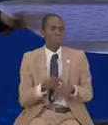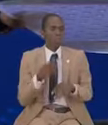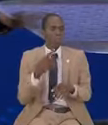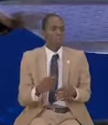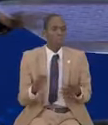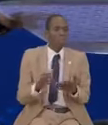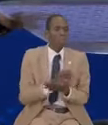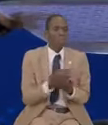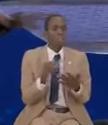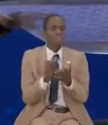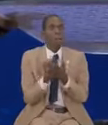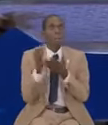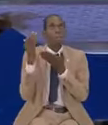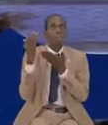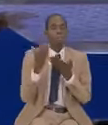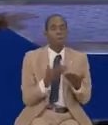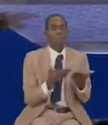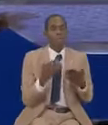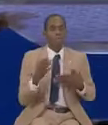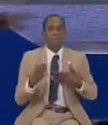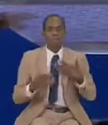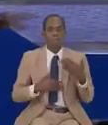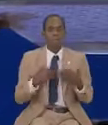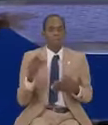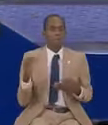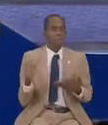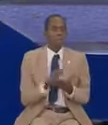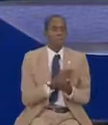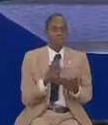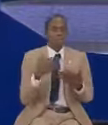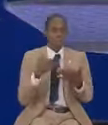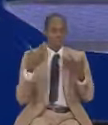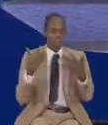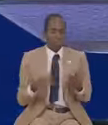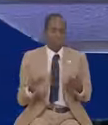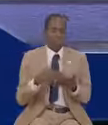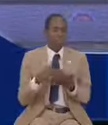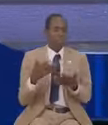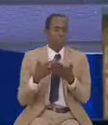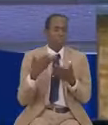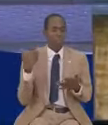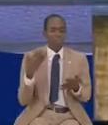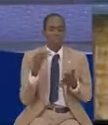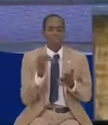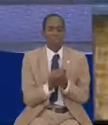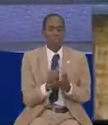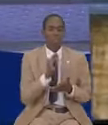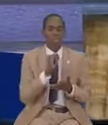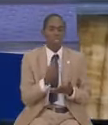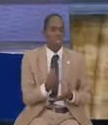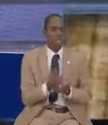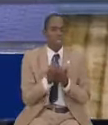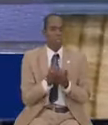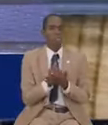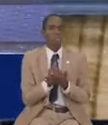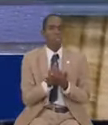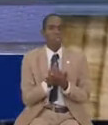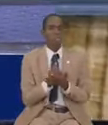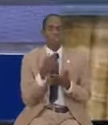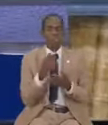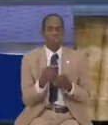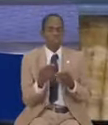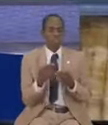qui a apporté la joie qui a porté l'allégresse la chanson qui a amené l'élévation pour eux maintenant l'ennemi